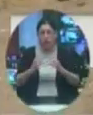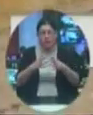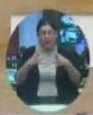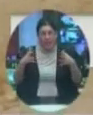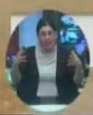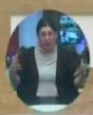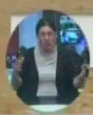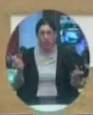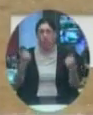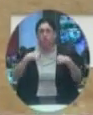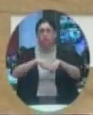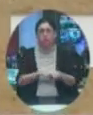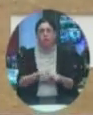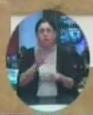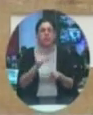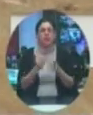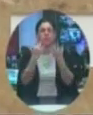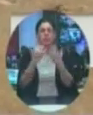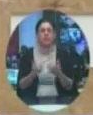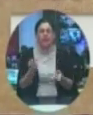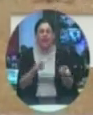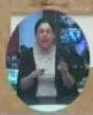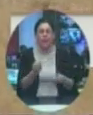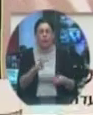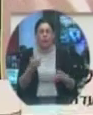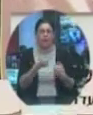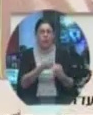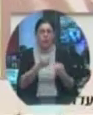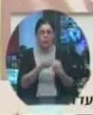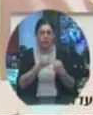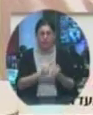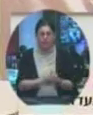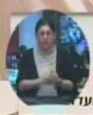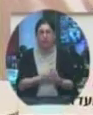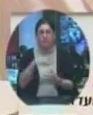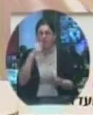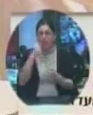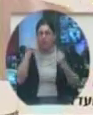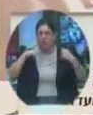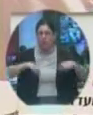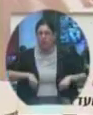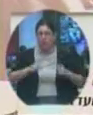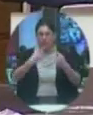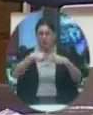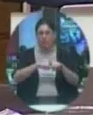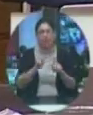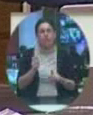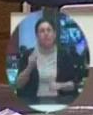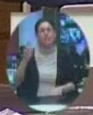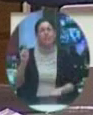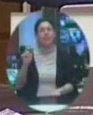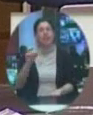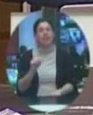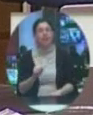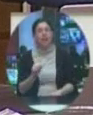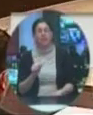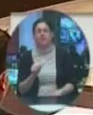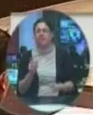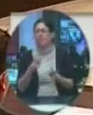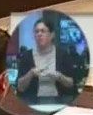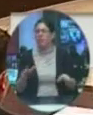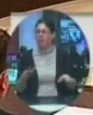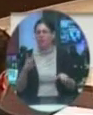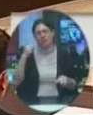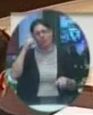במקביל כך גם מספר ההרוגים בתאונות הדרכים. לדברי יושבת ראש הוועדה, חברת הכנסת קרין אלהרר, תמונת המצב